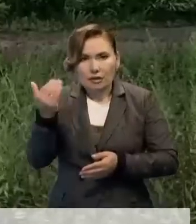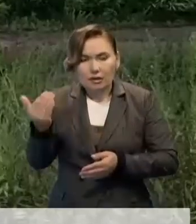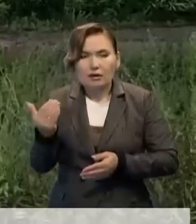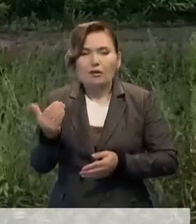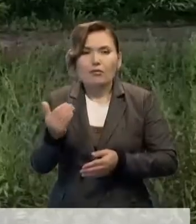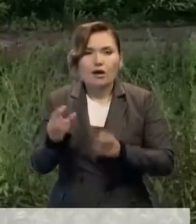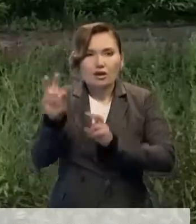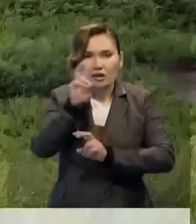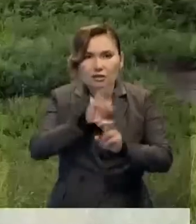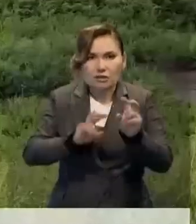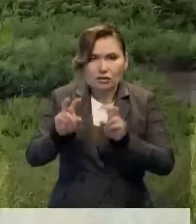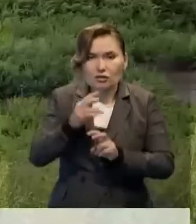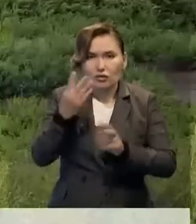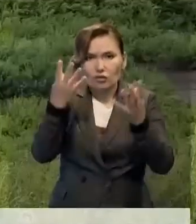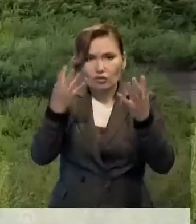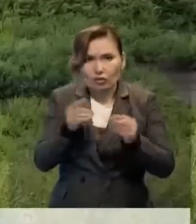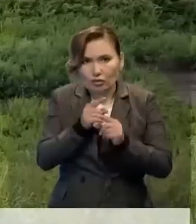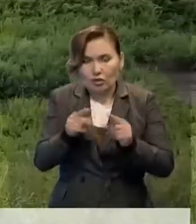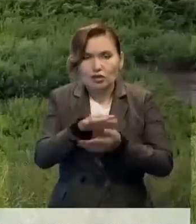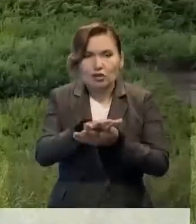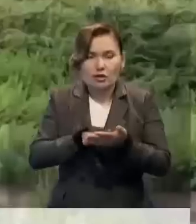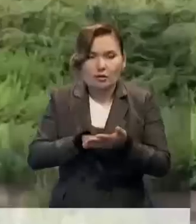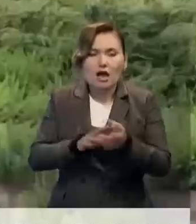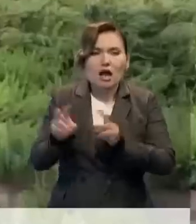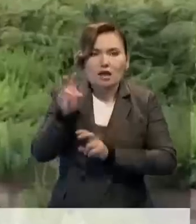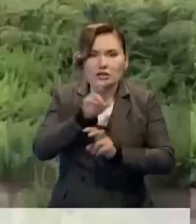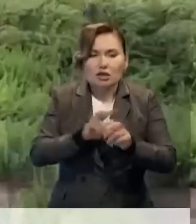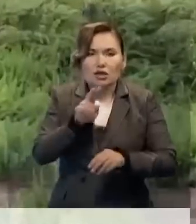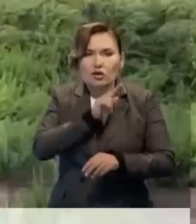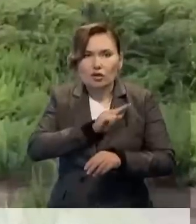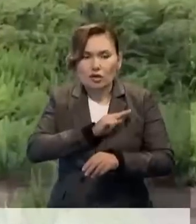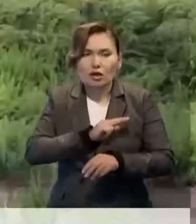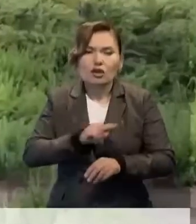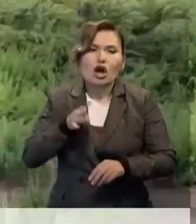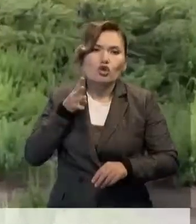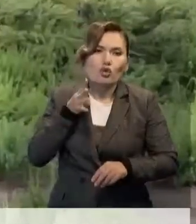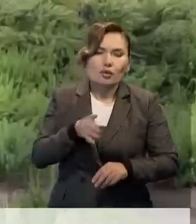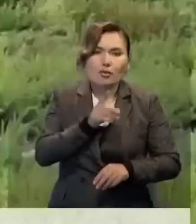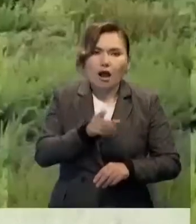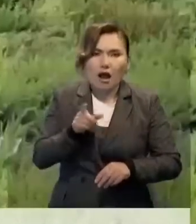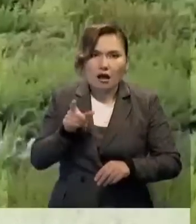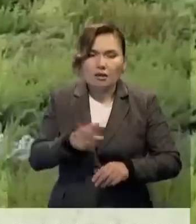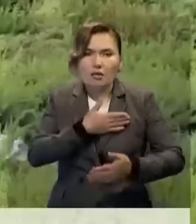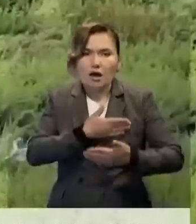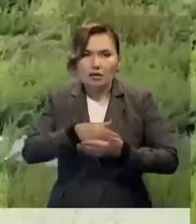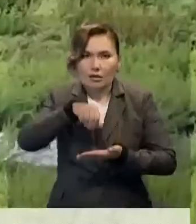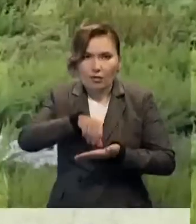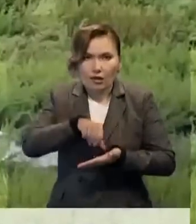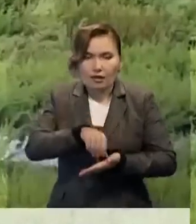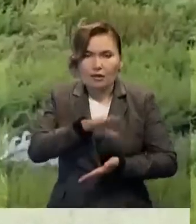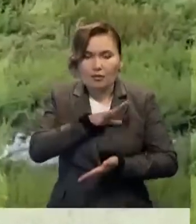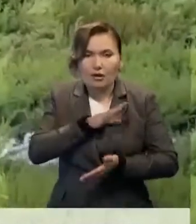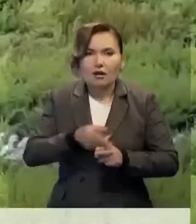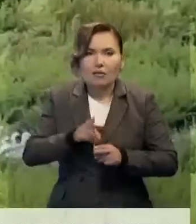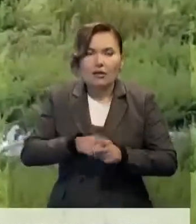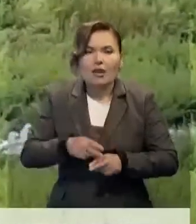бойы жалғасқан болатын. Іздестіру жұмыстарына жалпы саны 4000-ға жуық адам жұмылдырылған.